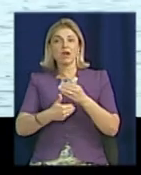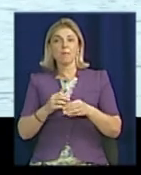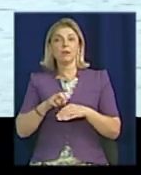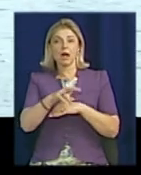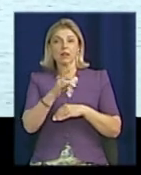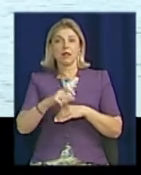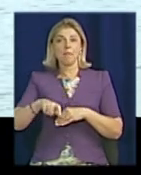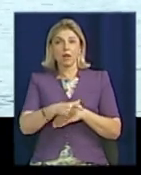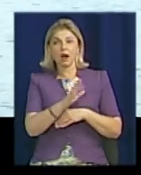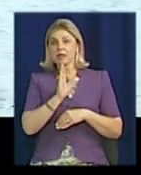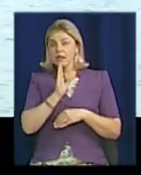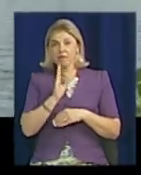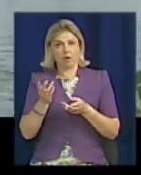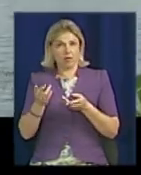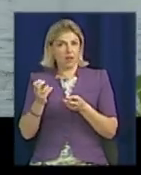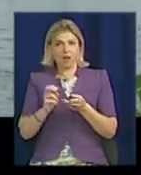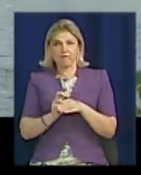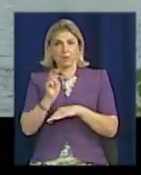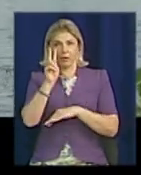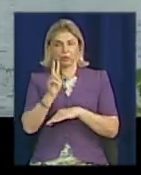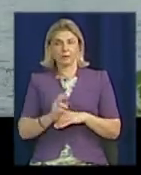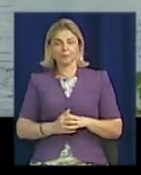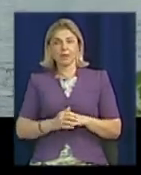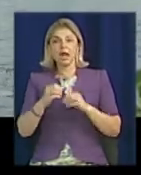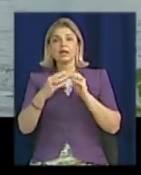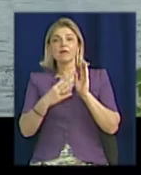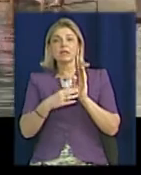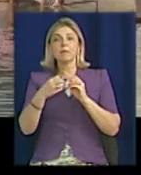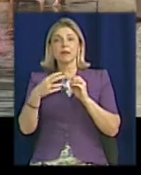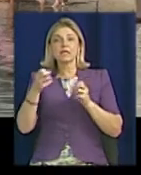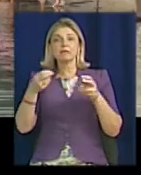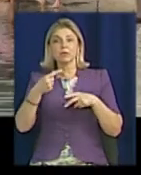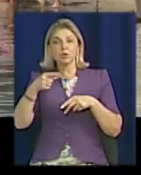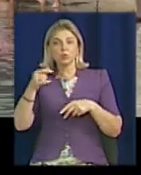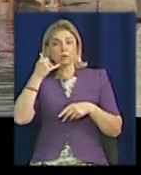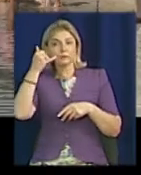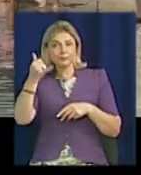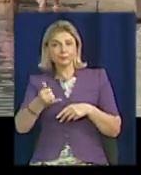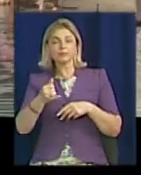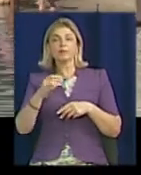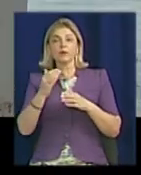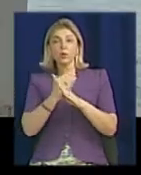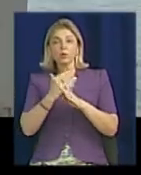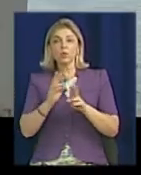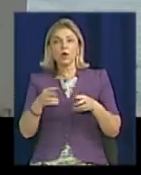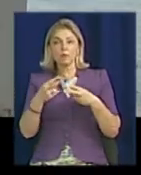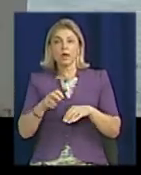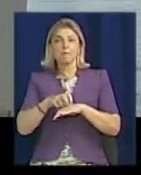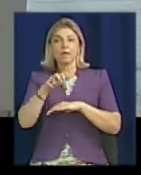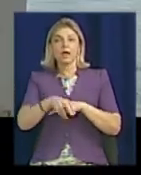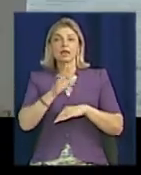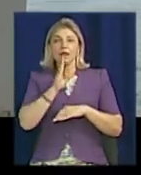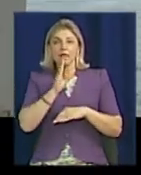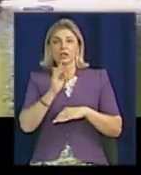Дівчинка не випірнула. Об 11:19 на спецномер 101 повідомили, в міському яхт-клубі з пірсу стрибнула дівчина